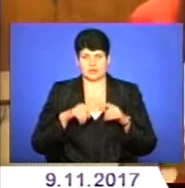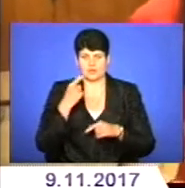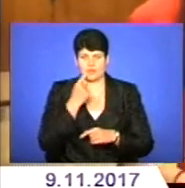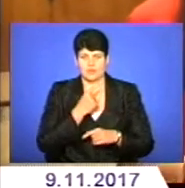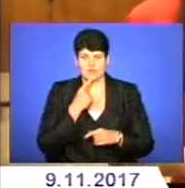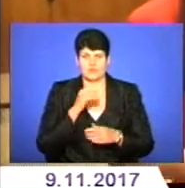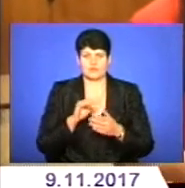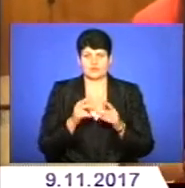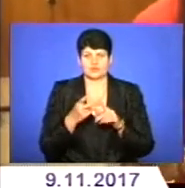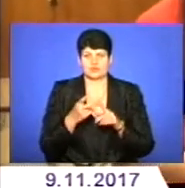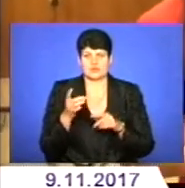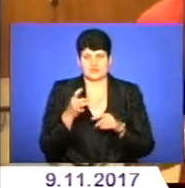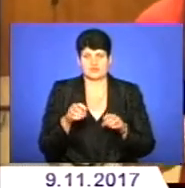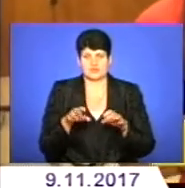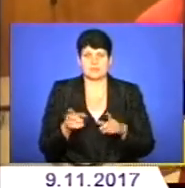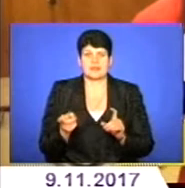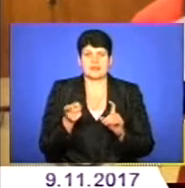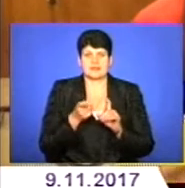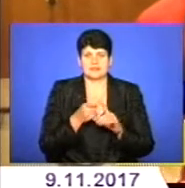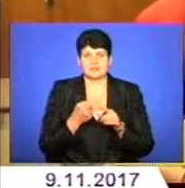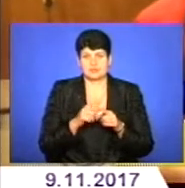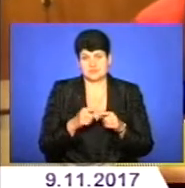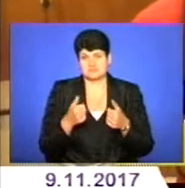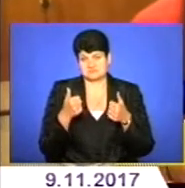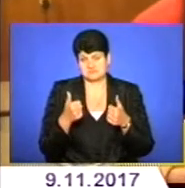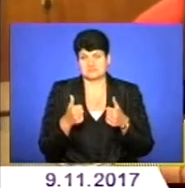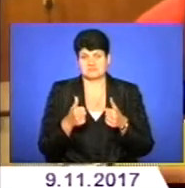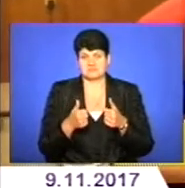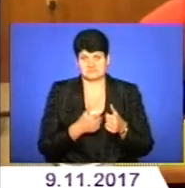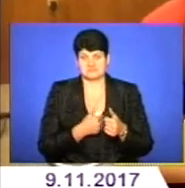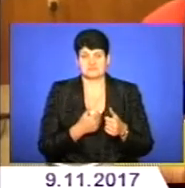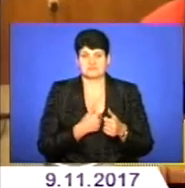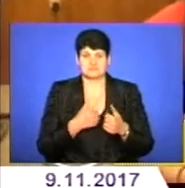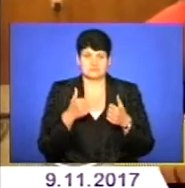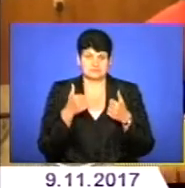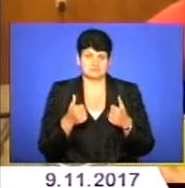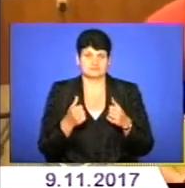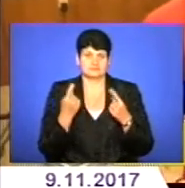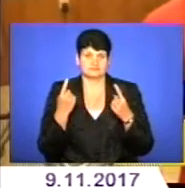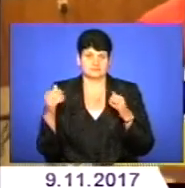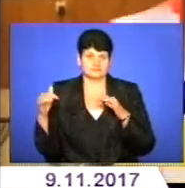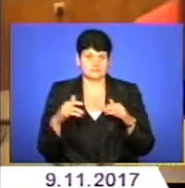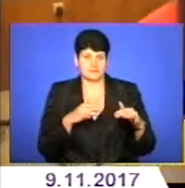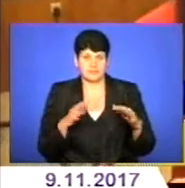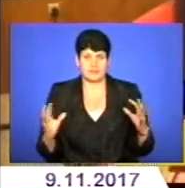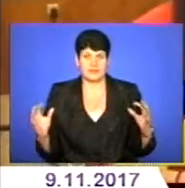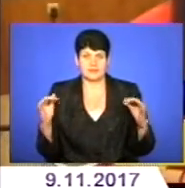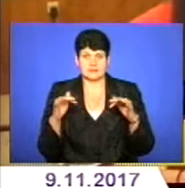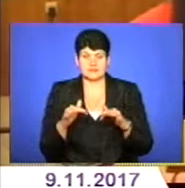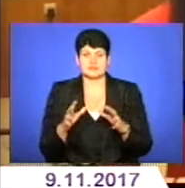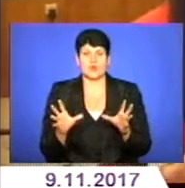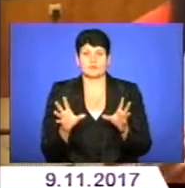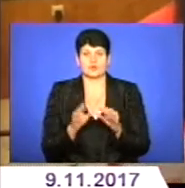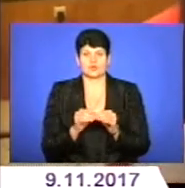цьогоріч вдруге, вирішила приєднатися, тому що це класна ініціатива, це класний флешмоб, дійсно це диктант такий об'єднуючий,